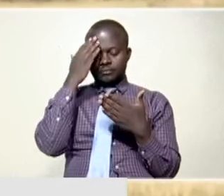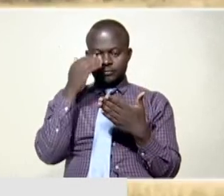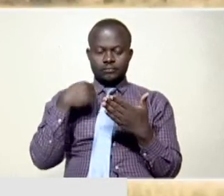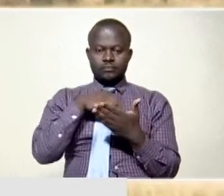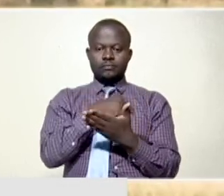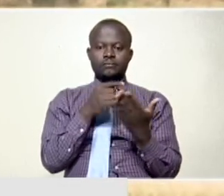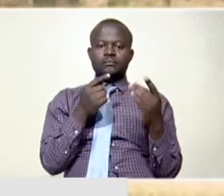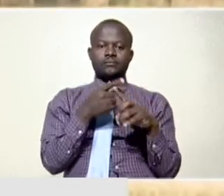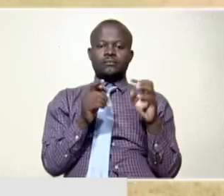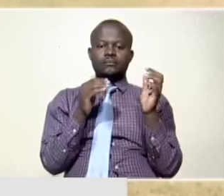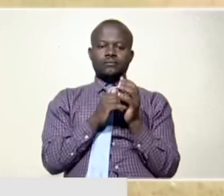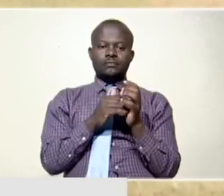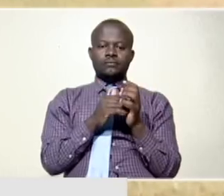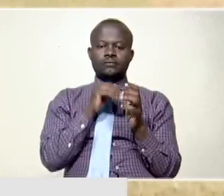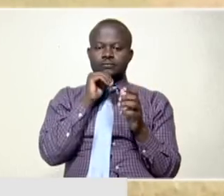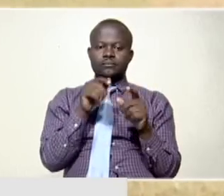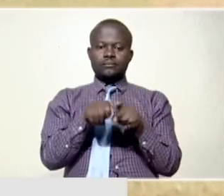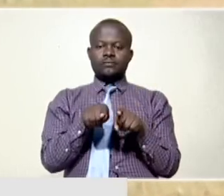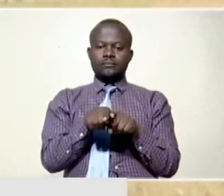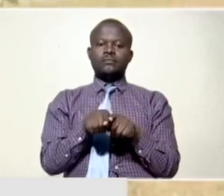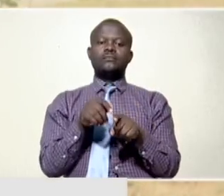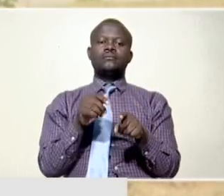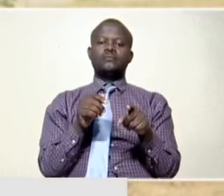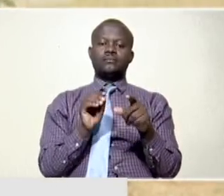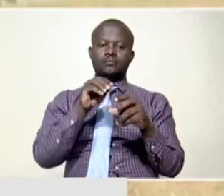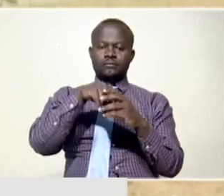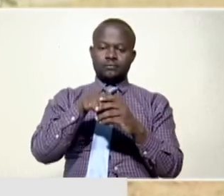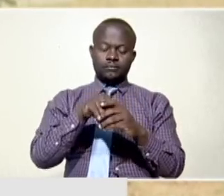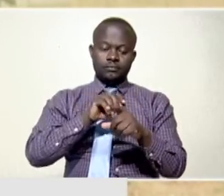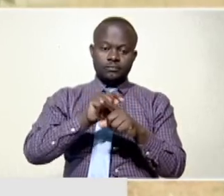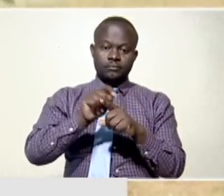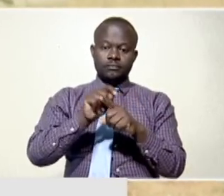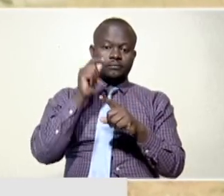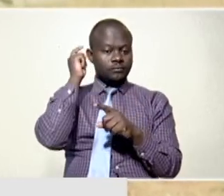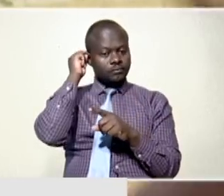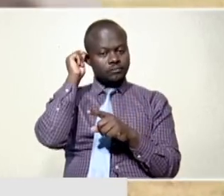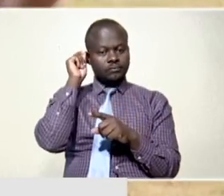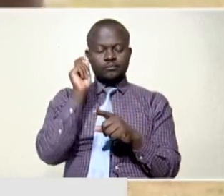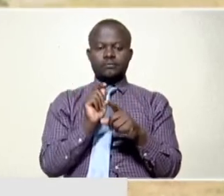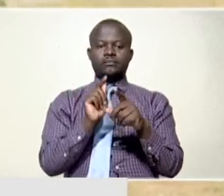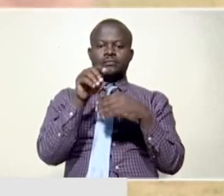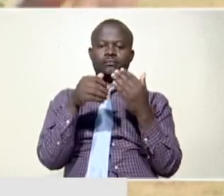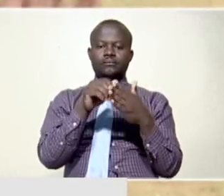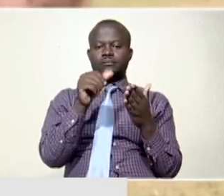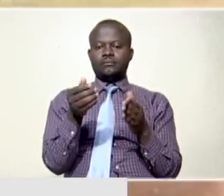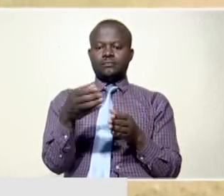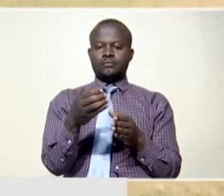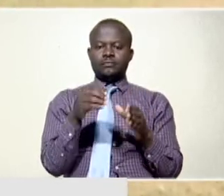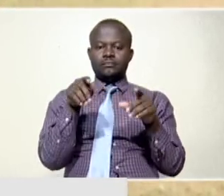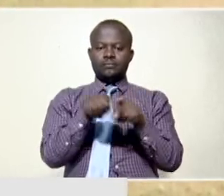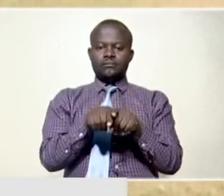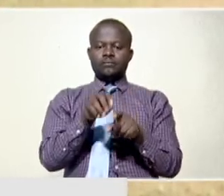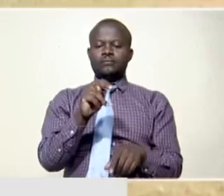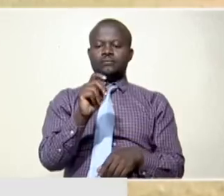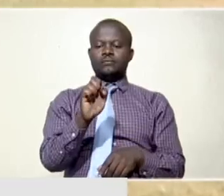uhinge, ariko n'uhinga uko ubishaka. Batujyanye mu mahugurwa, batujyana mu yandi makoperative nko muri